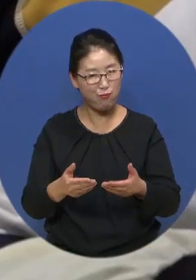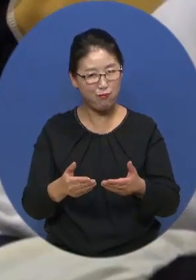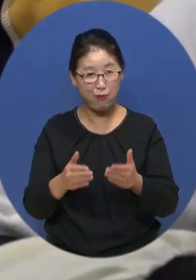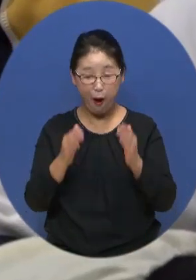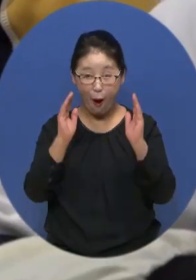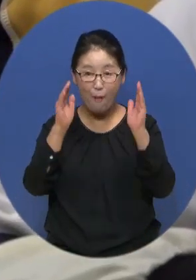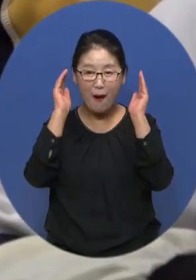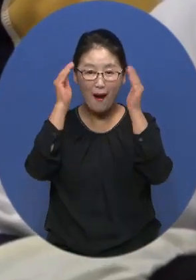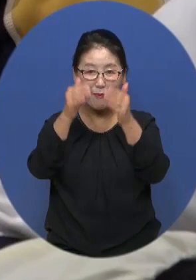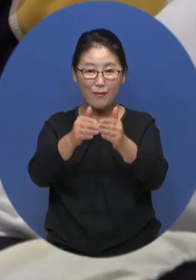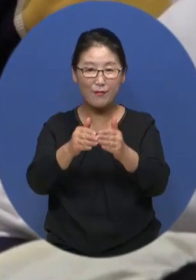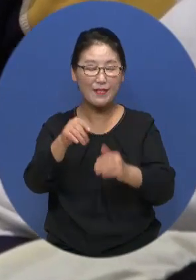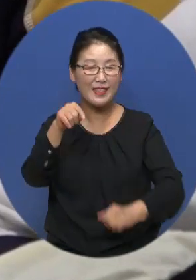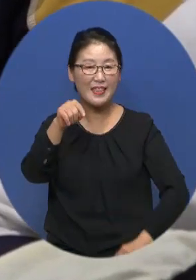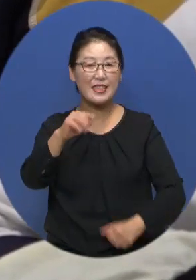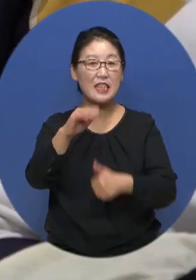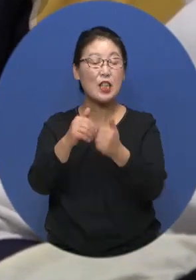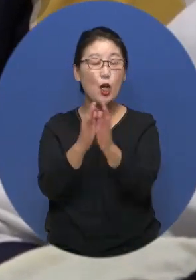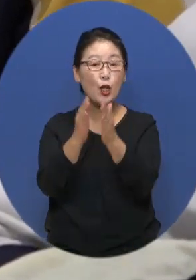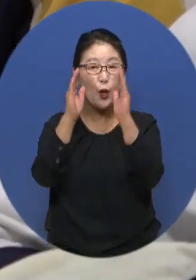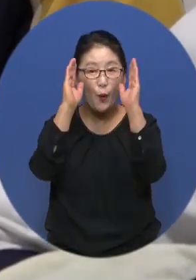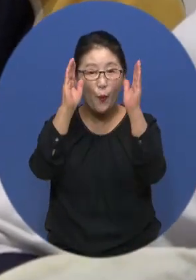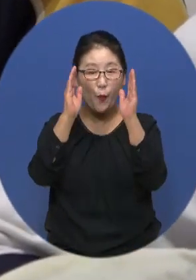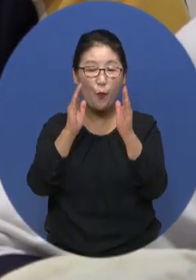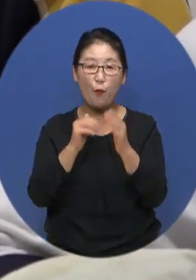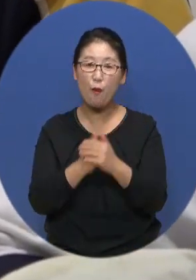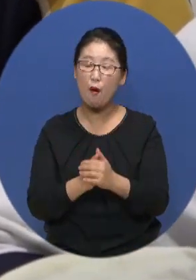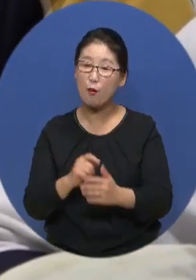성경 공부를 하게 된 특별한 이유가 있을까요?